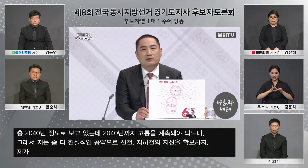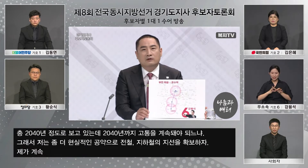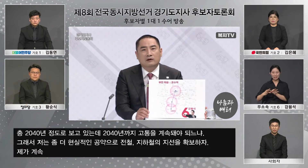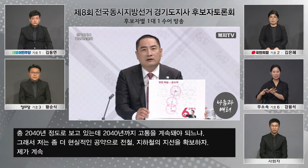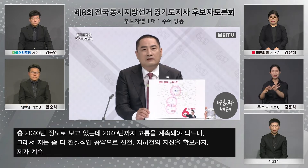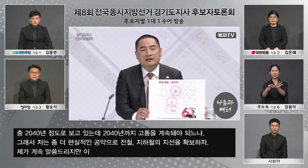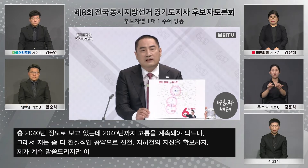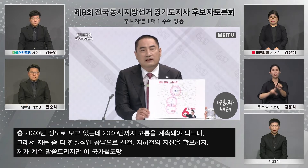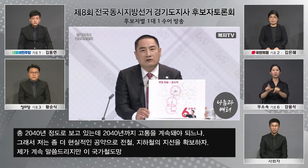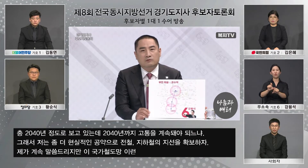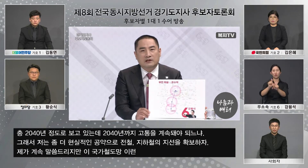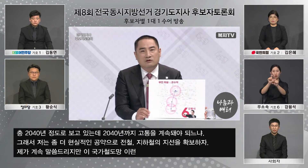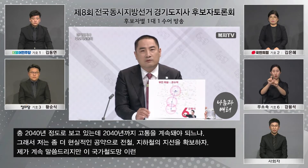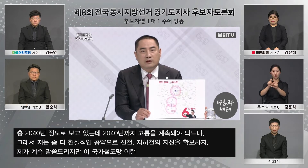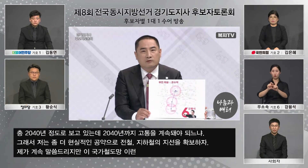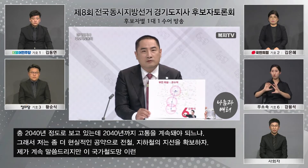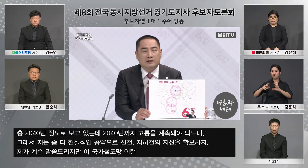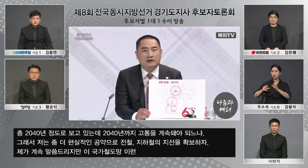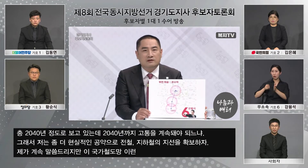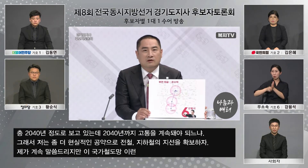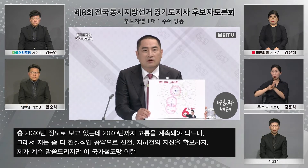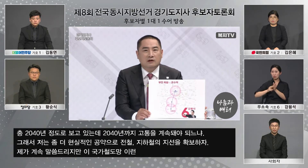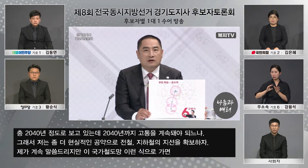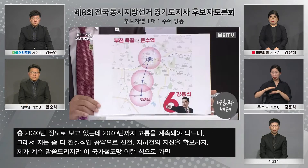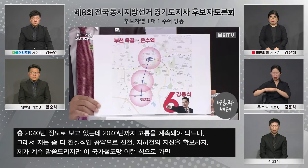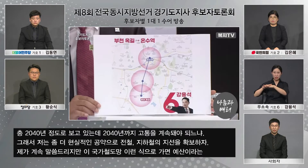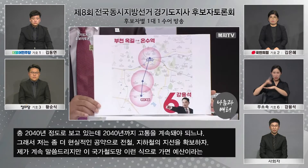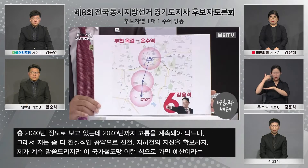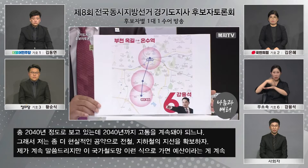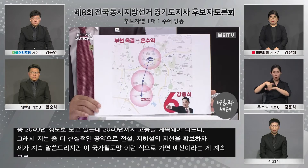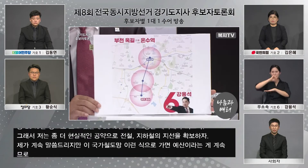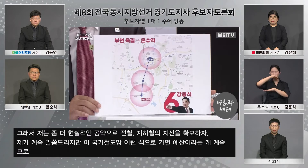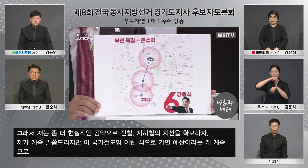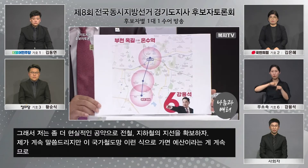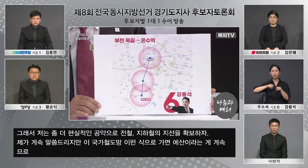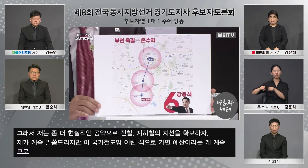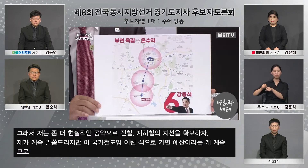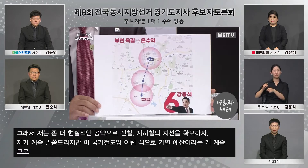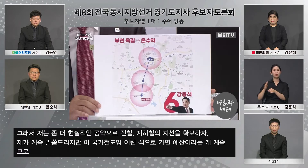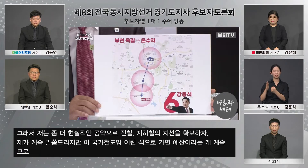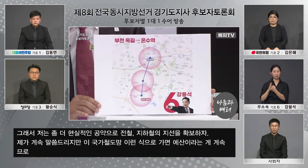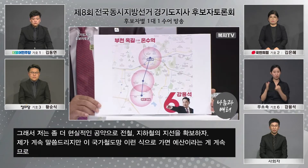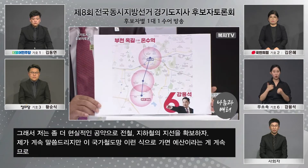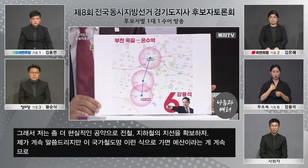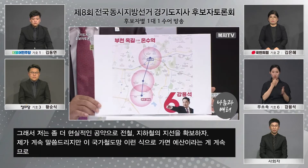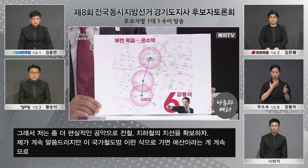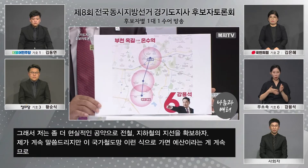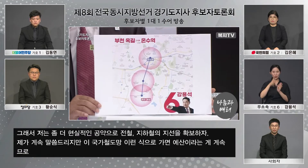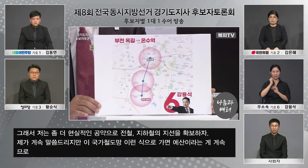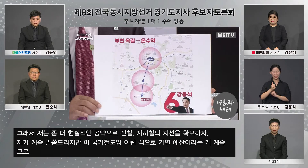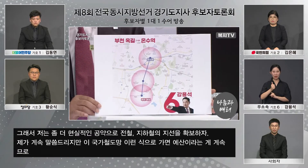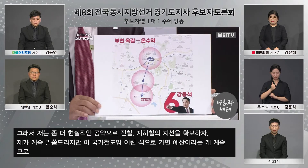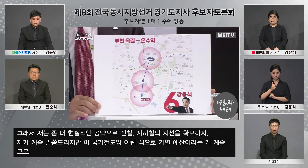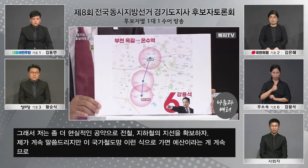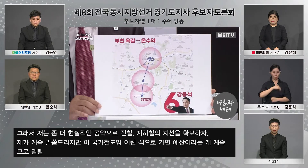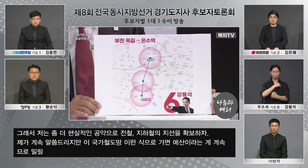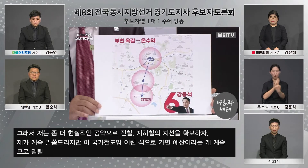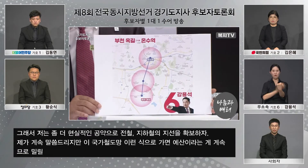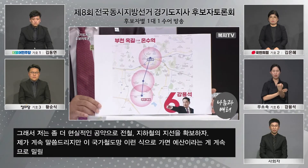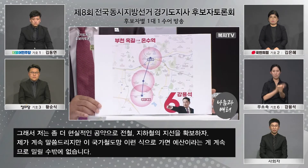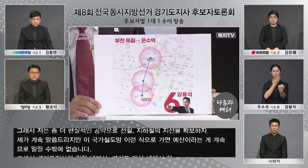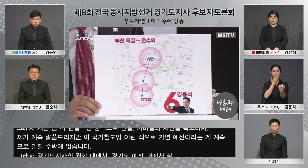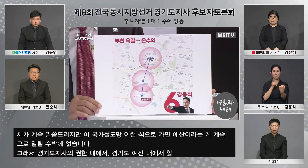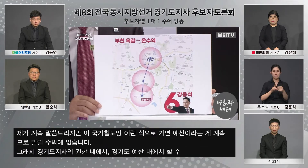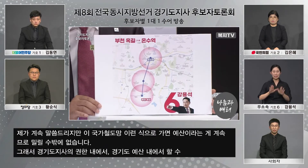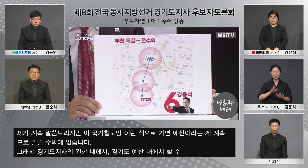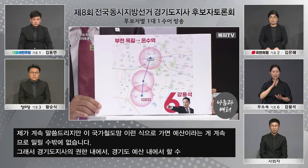식으로 가면 예산이라는 게 계속 밀릴 수밖에 없습니다. 그래서 경기도지사의 권한 내에서 경기도 예산 내에서 할 수 있는 현실적인